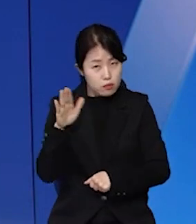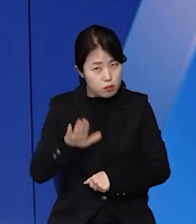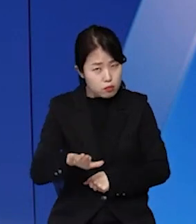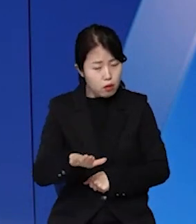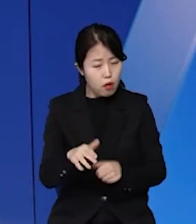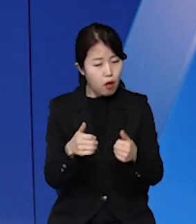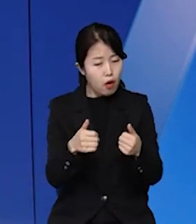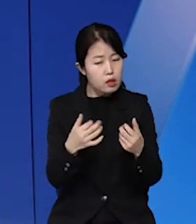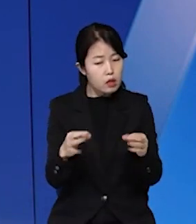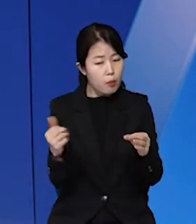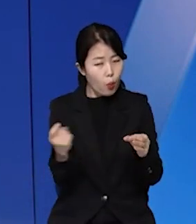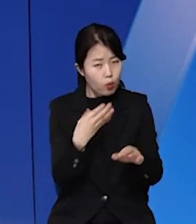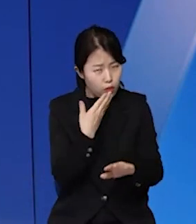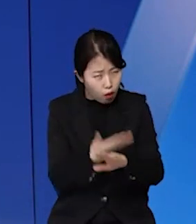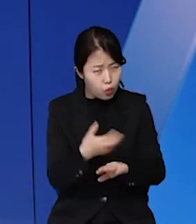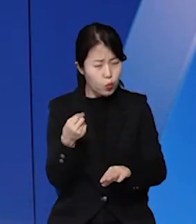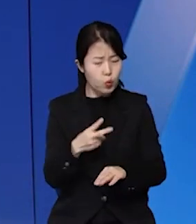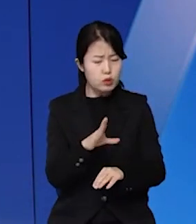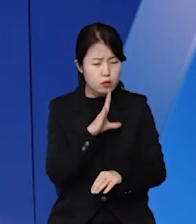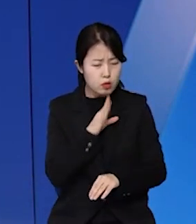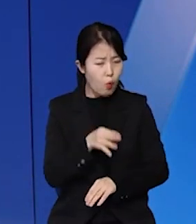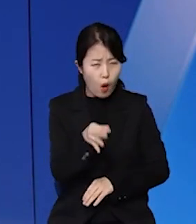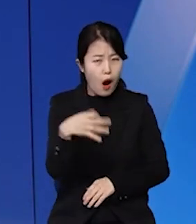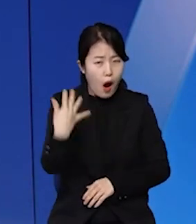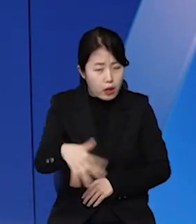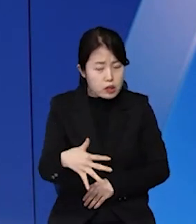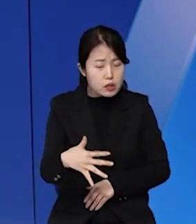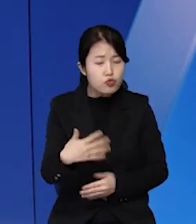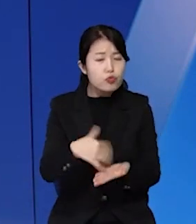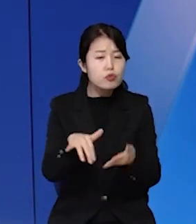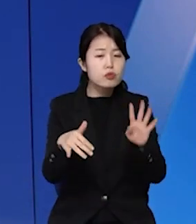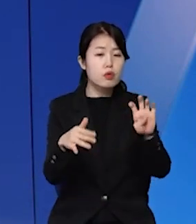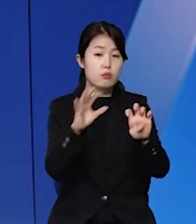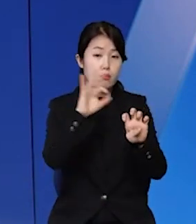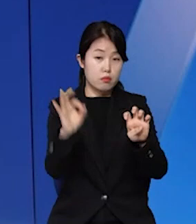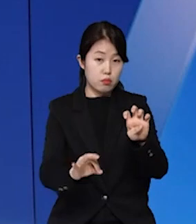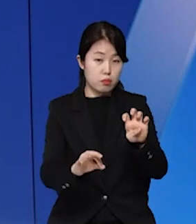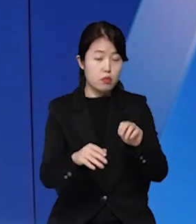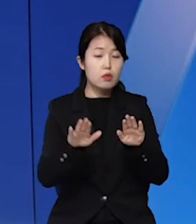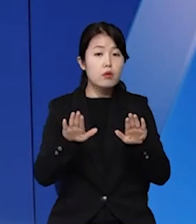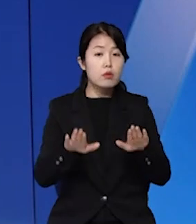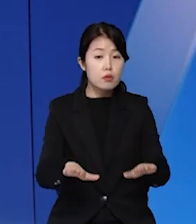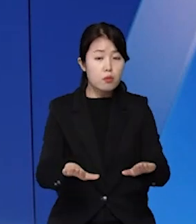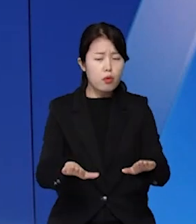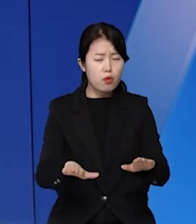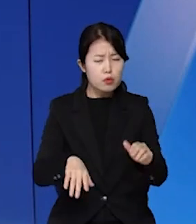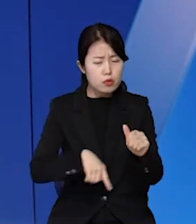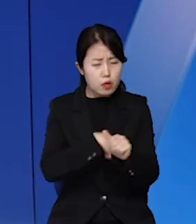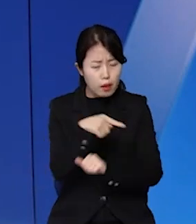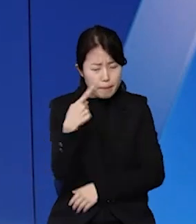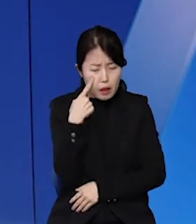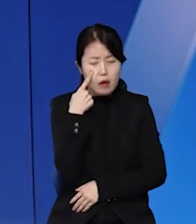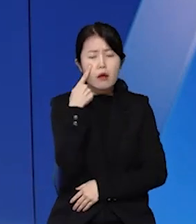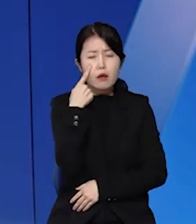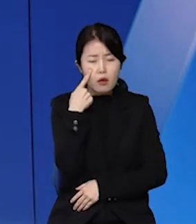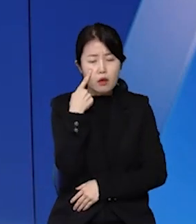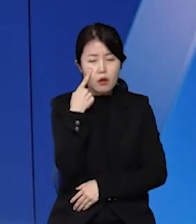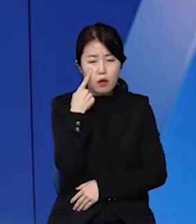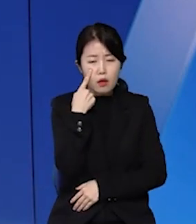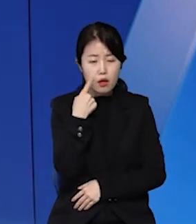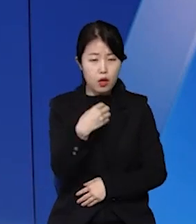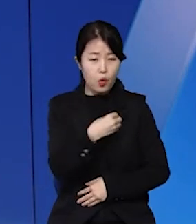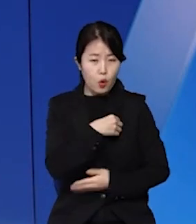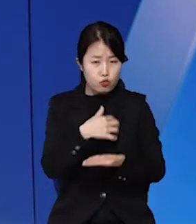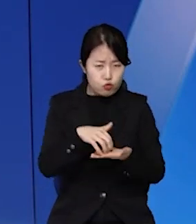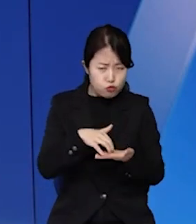실제 당비를 내지 않는 당원이 또 40%에 달합니다. 민주당 광주시당이 이 같은 문제를 인식하고 당원